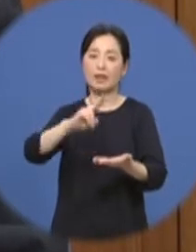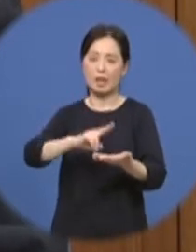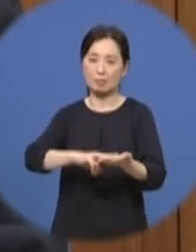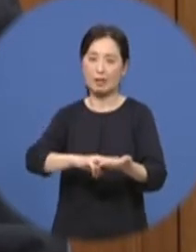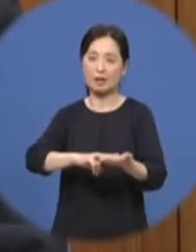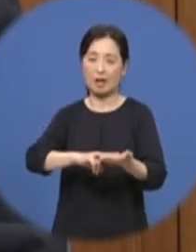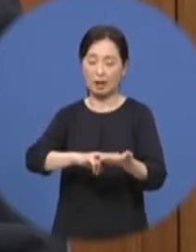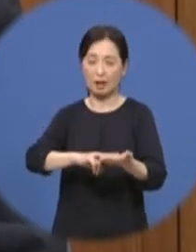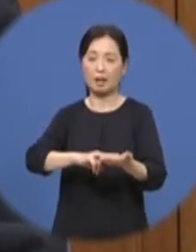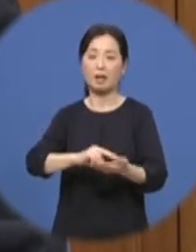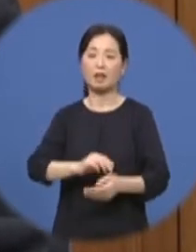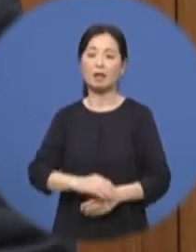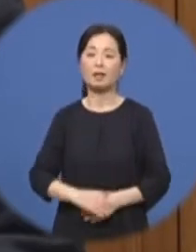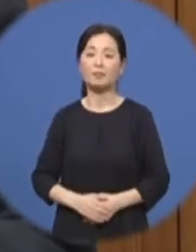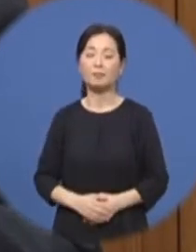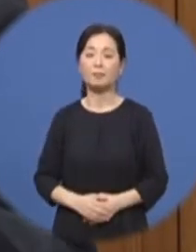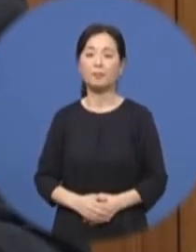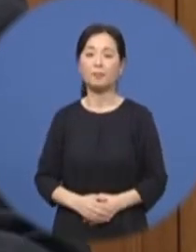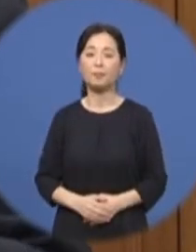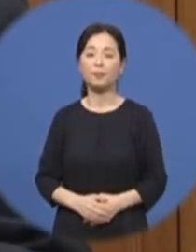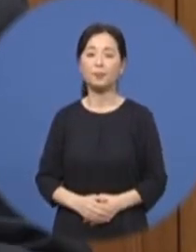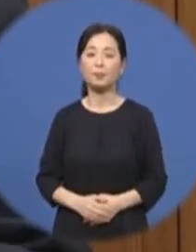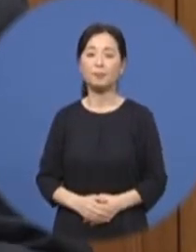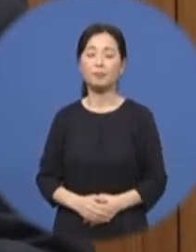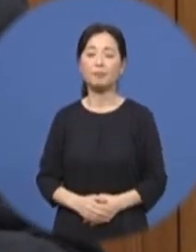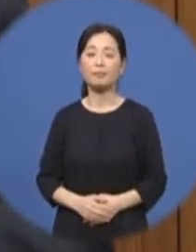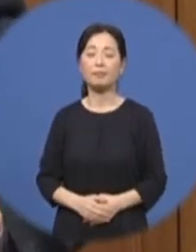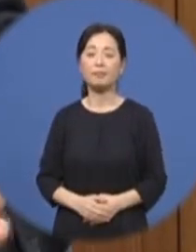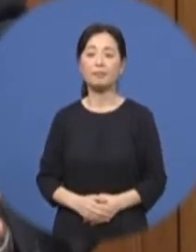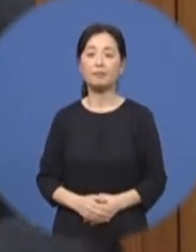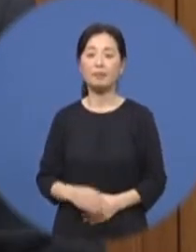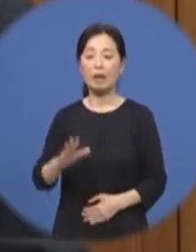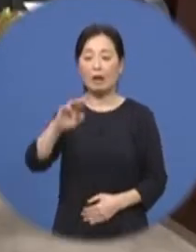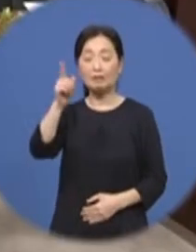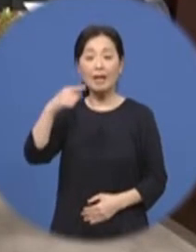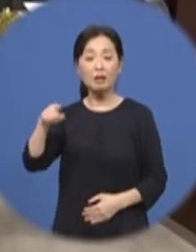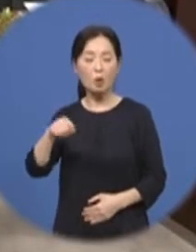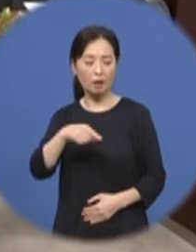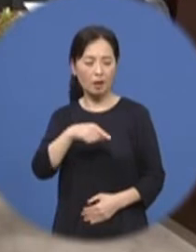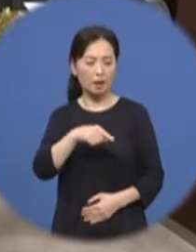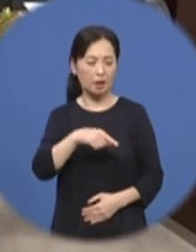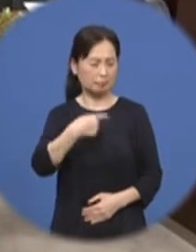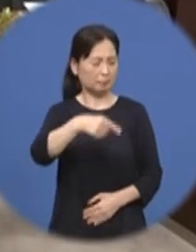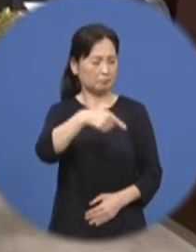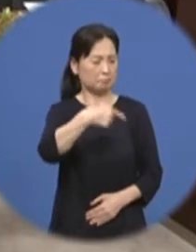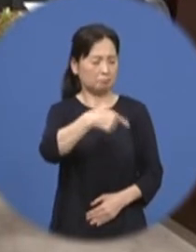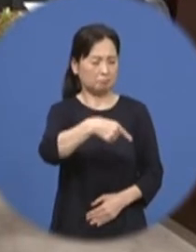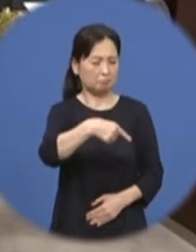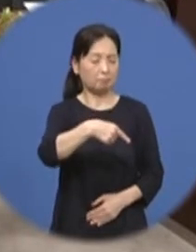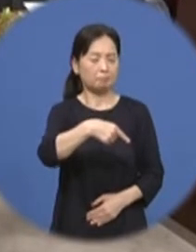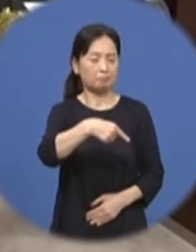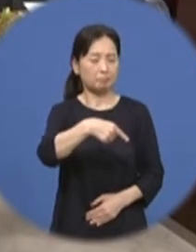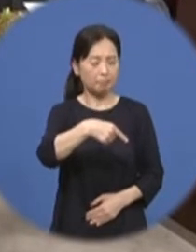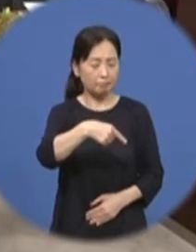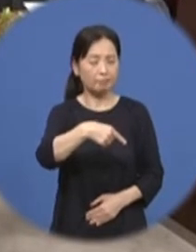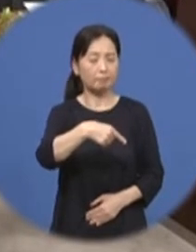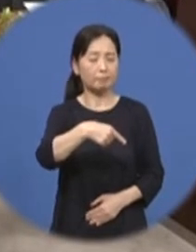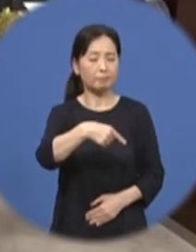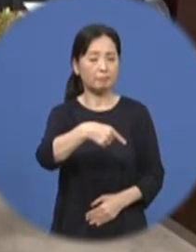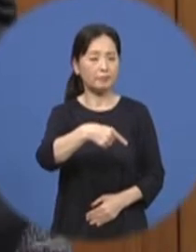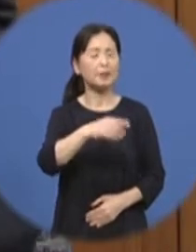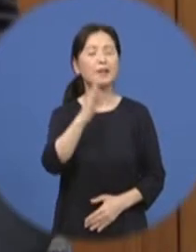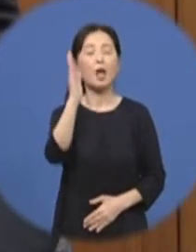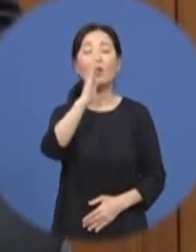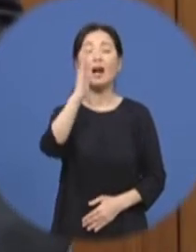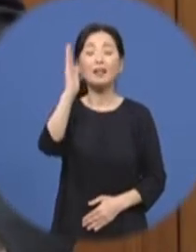せてもらいましたね。でそれも県がこれやれっていうんじゃなくて、子どもたちとそれ